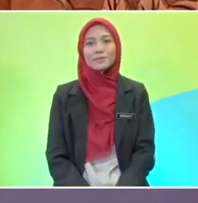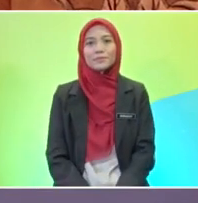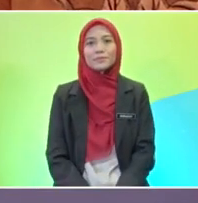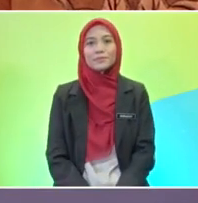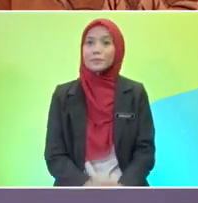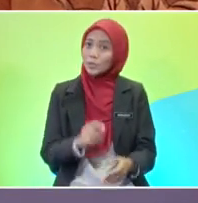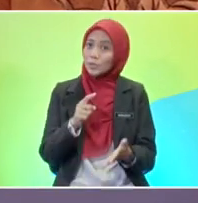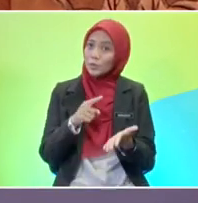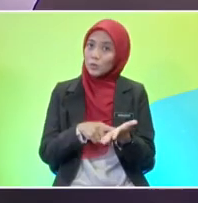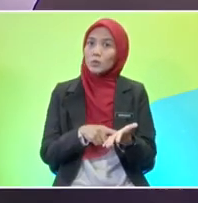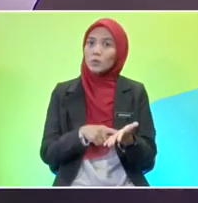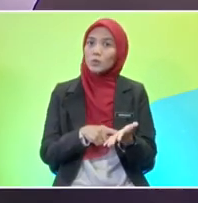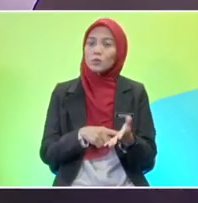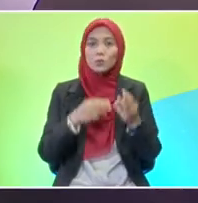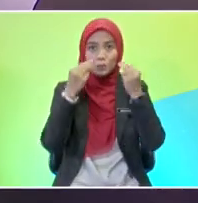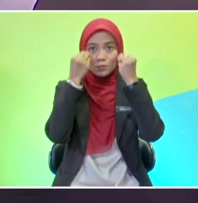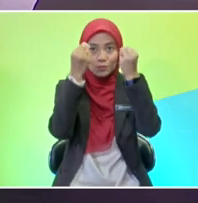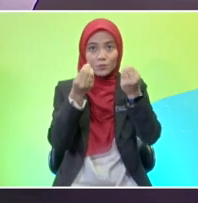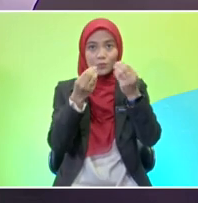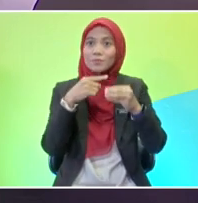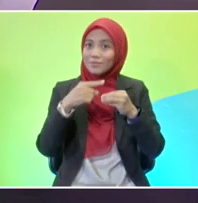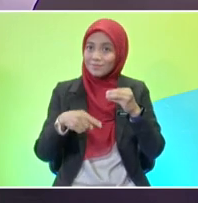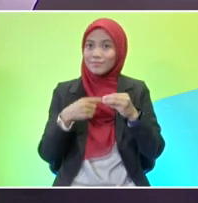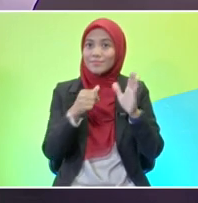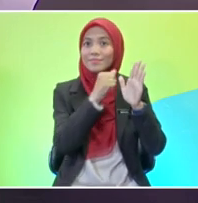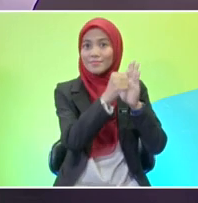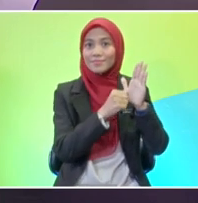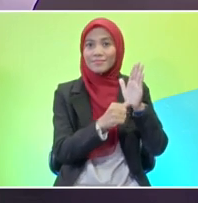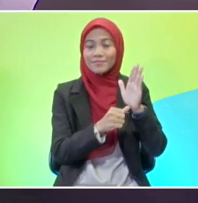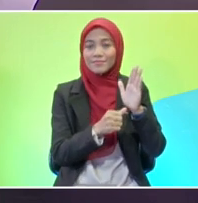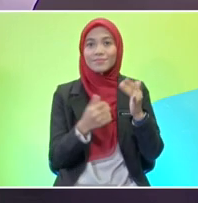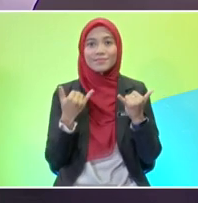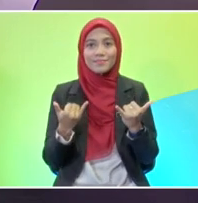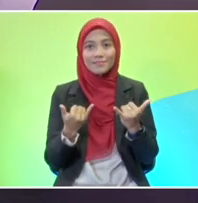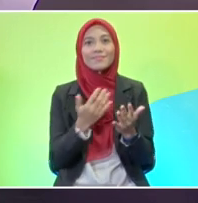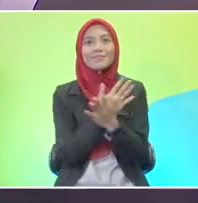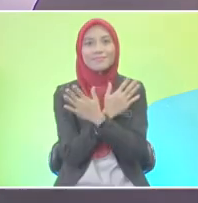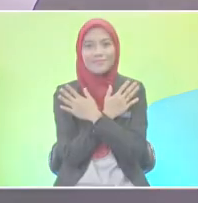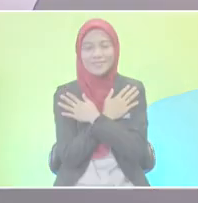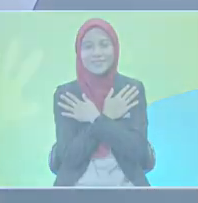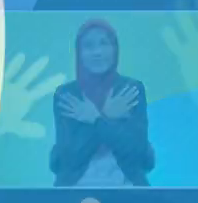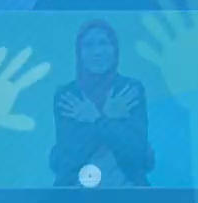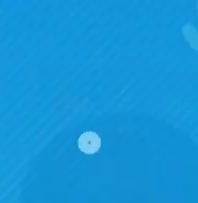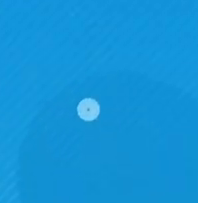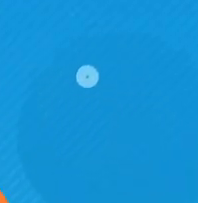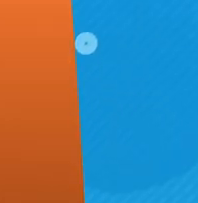untuk pengenalan seni ukiran kita Nariyah dahulu sebentar kita kembali lagi selepas ini